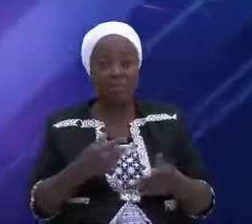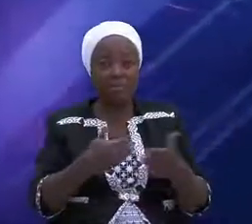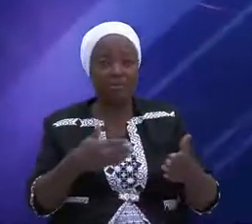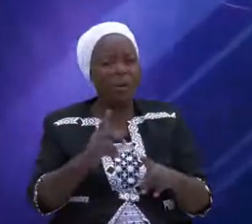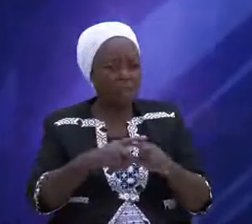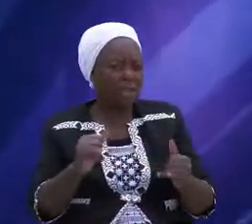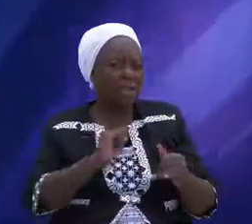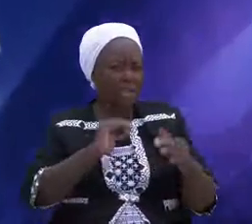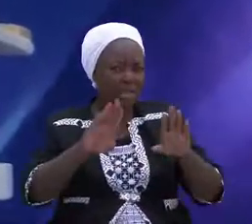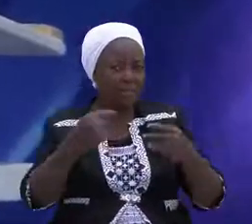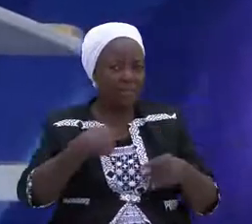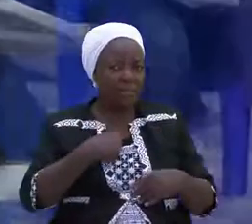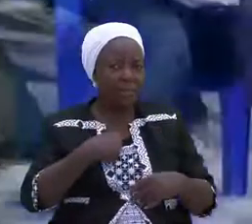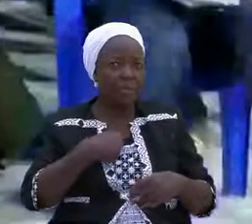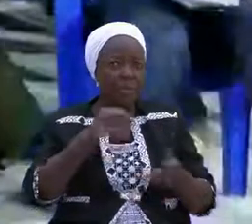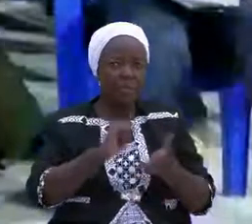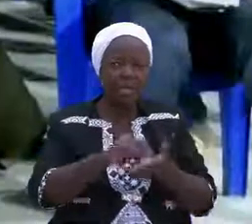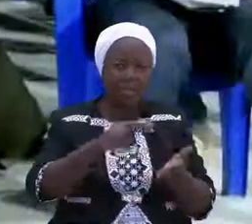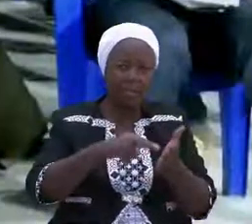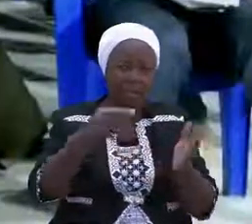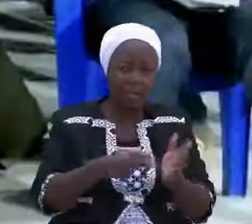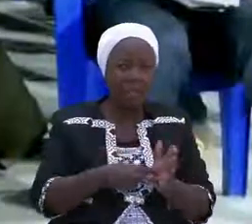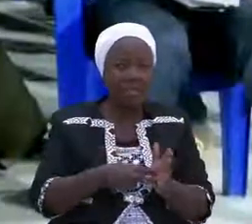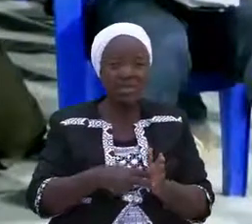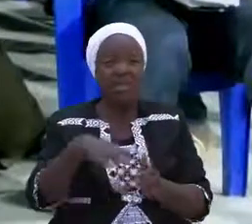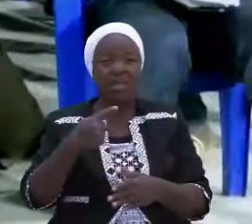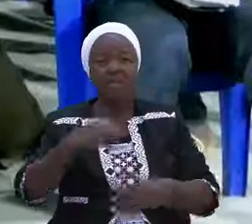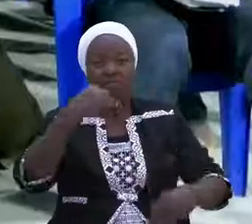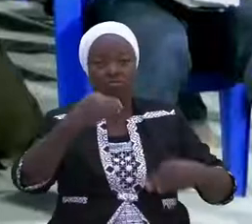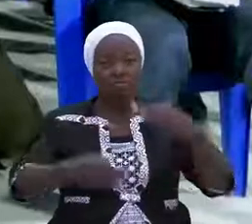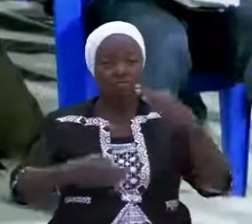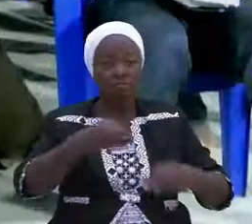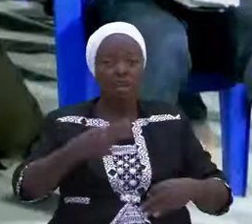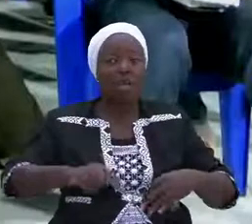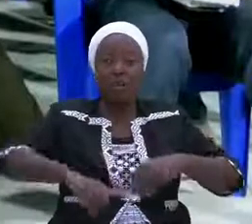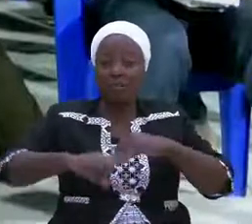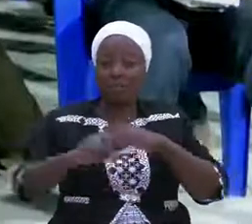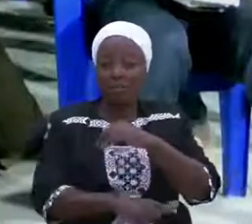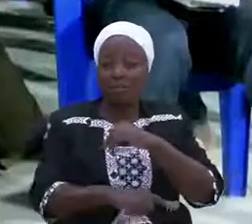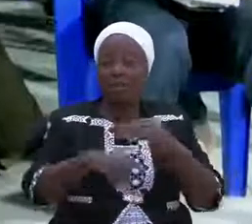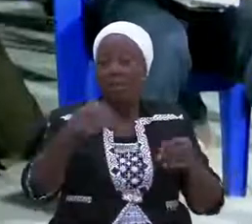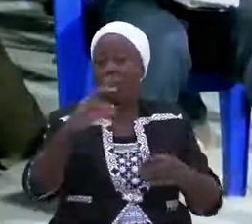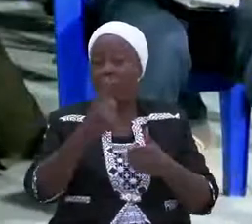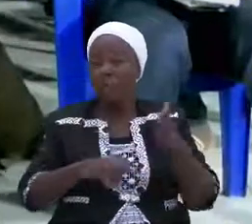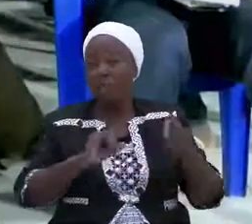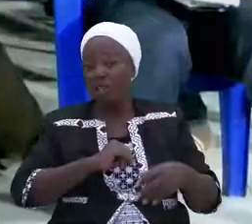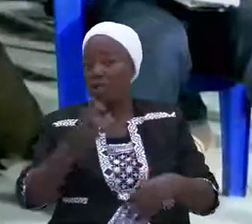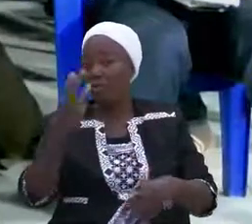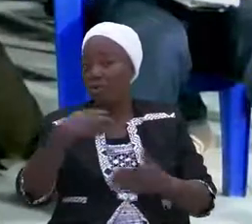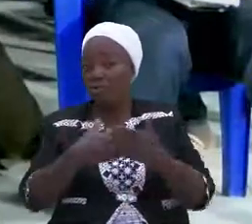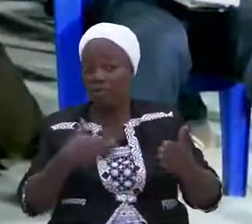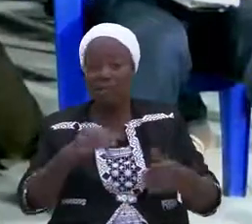m'a pardonné. Ça, c'est le jugement, la punition de ce que j'étais